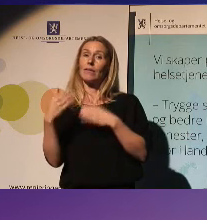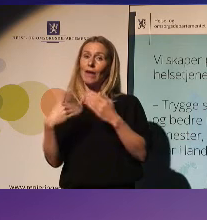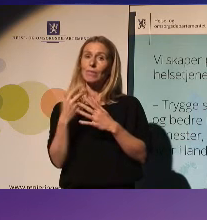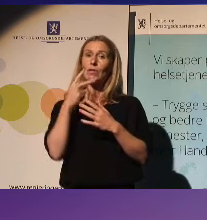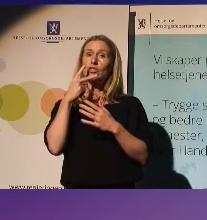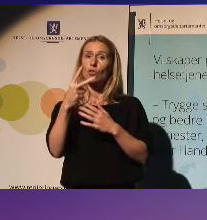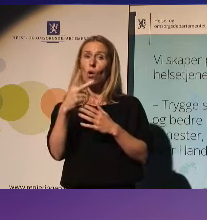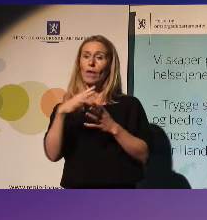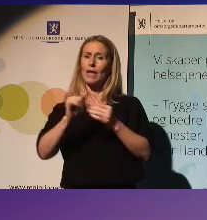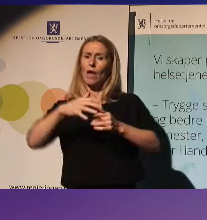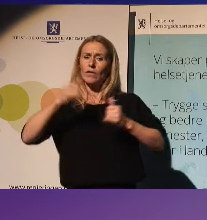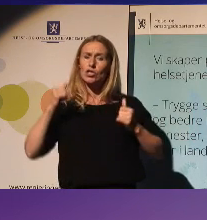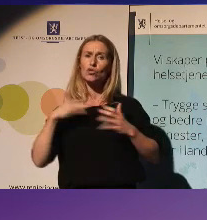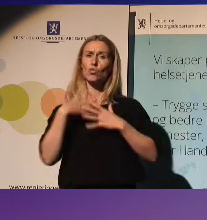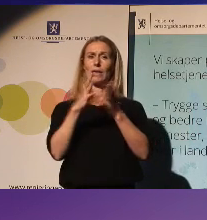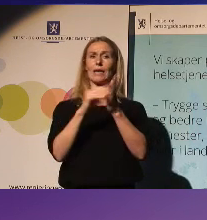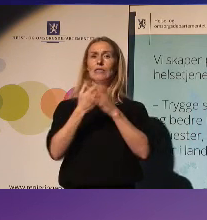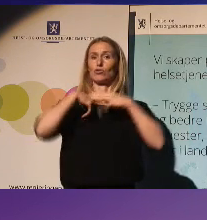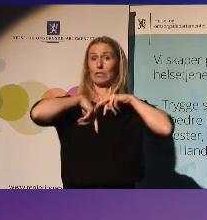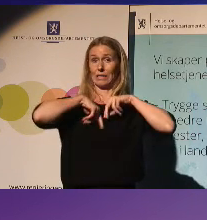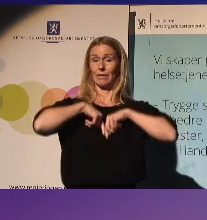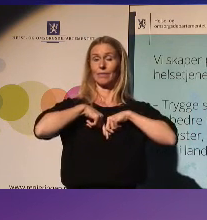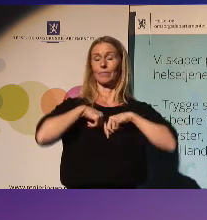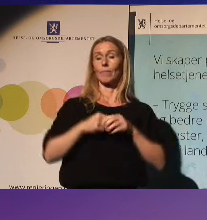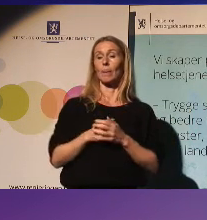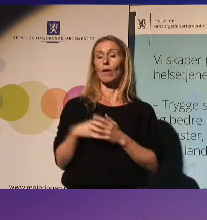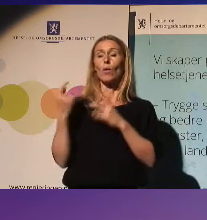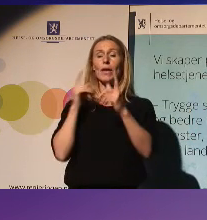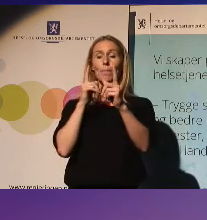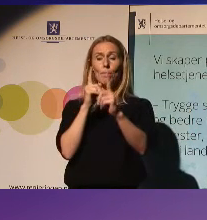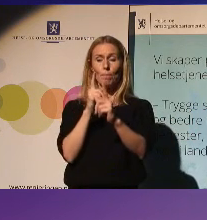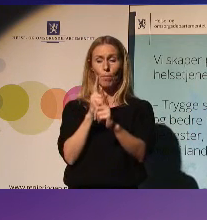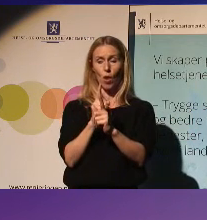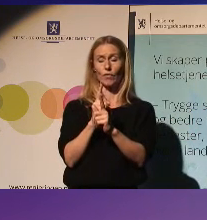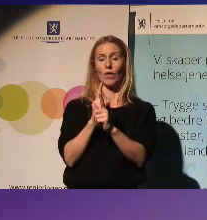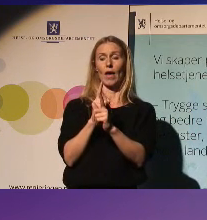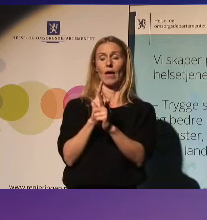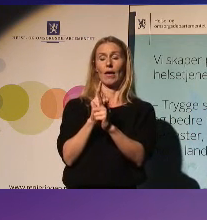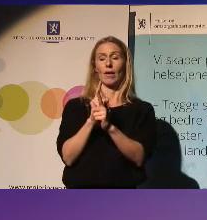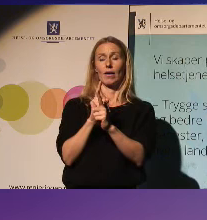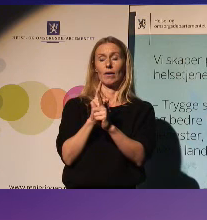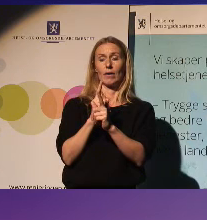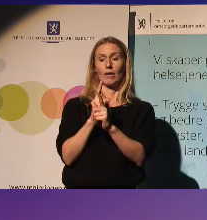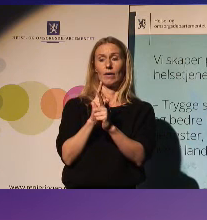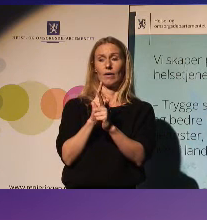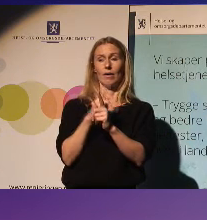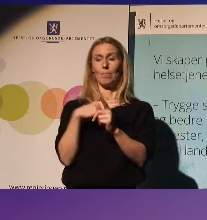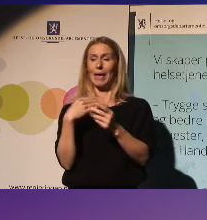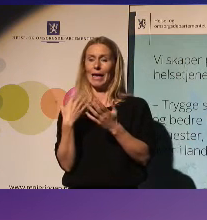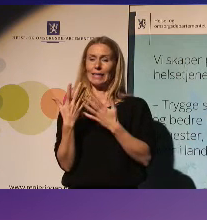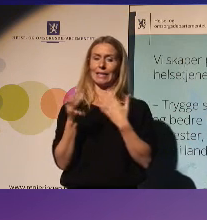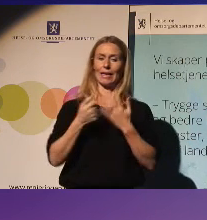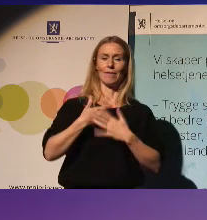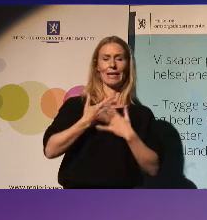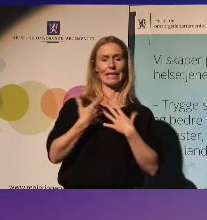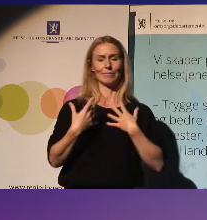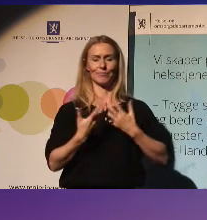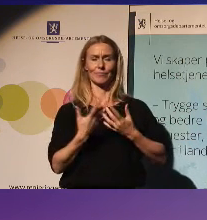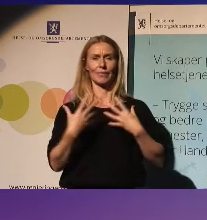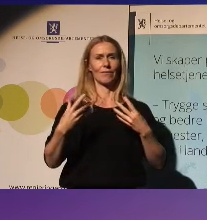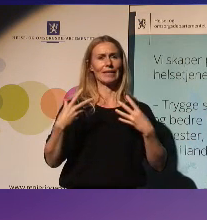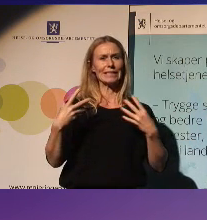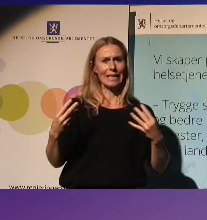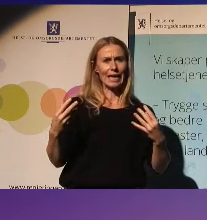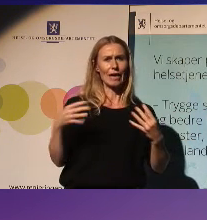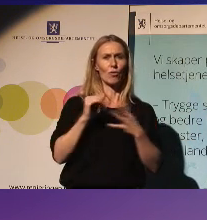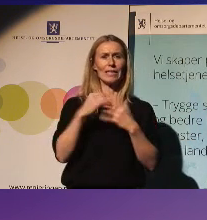veldige ressurser I seg. Og I møte med dette veldig ferske og